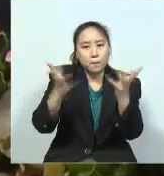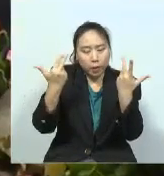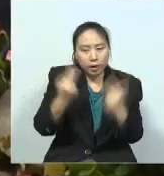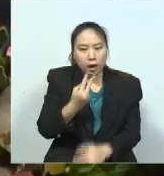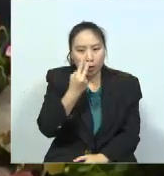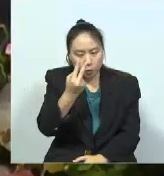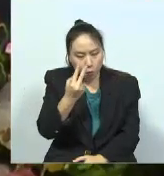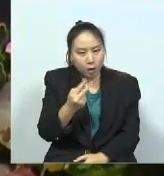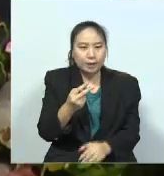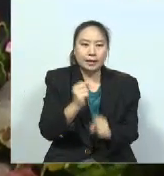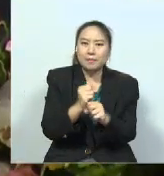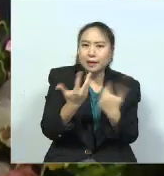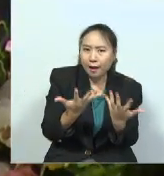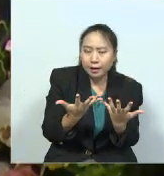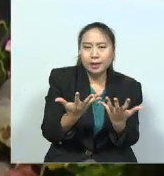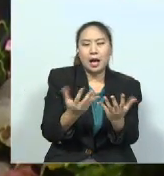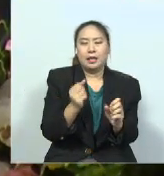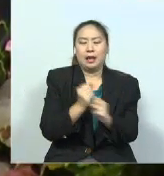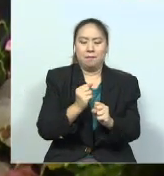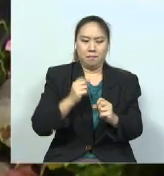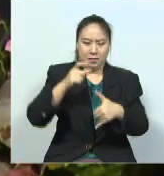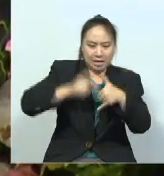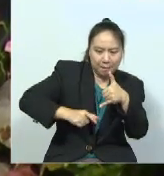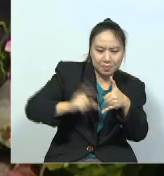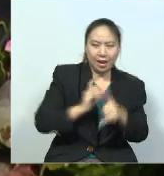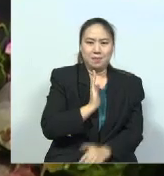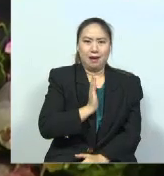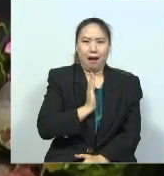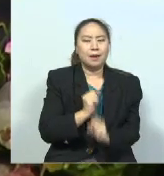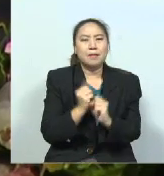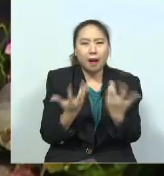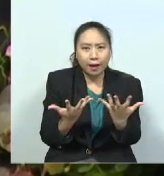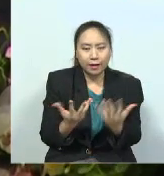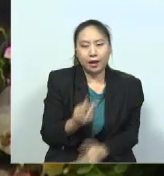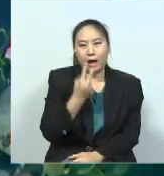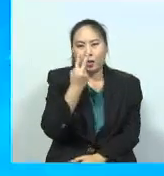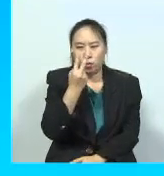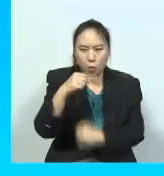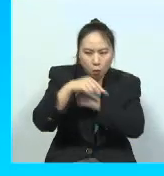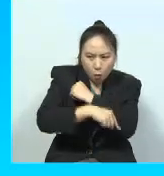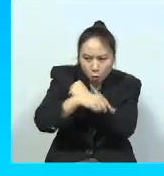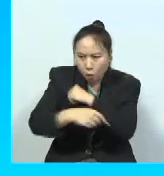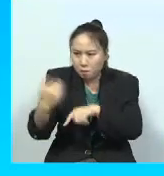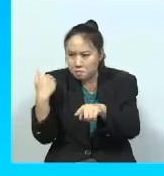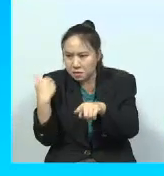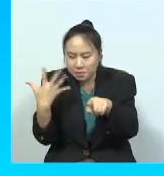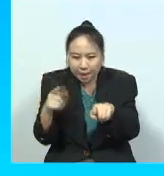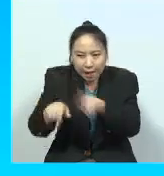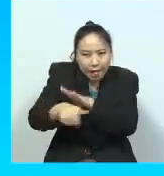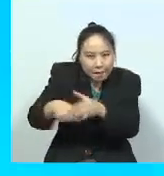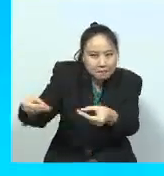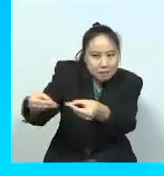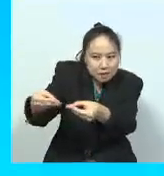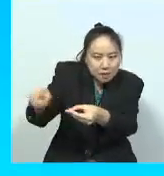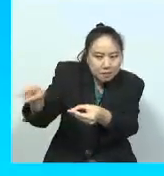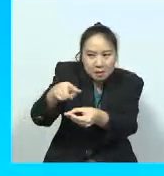วนั้นจะวางตัวอย่างไรให้เป็นกลางรวมถึงมีการจับตาเรื่องของการทุจริตหรือว่าการสมยอมกันในการ